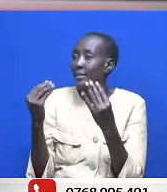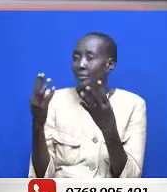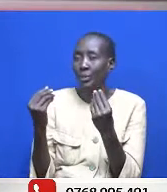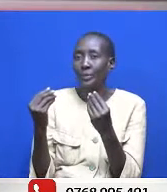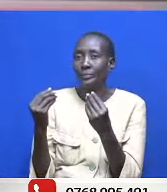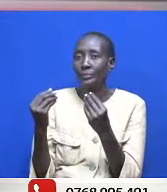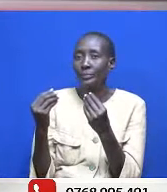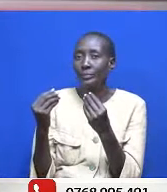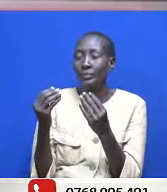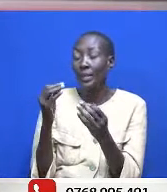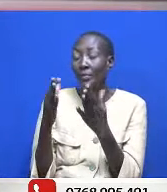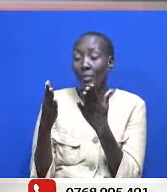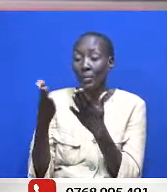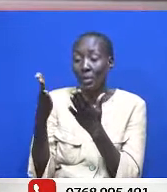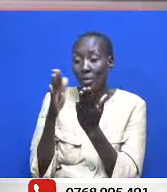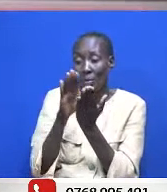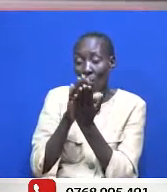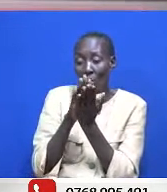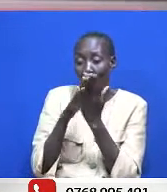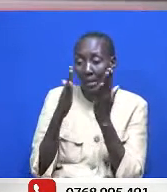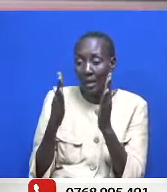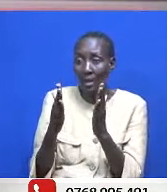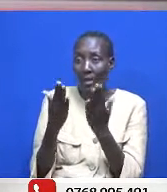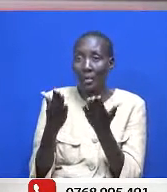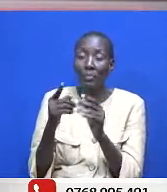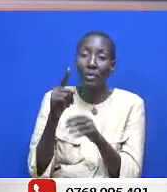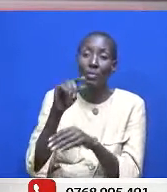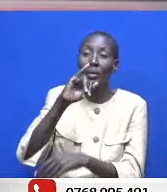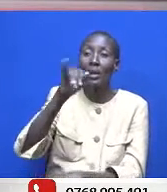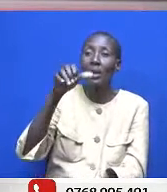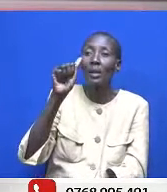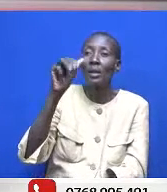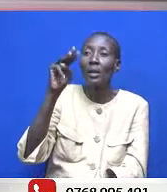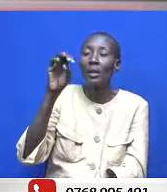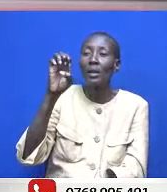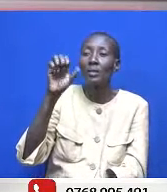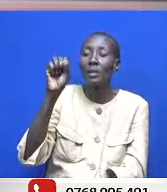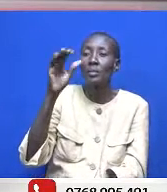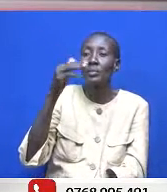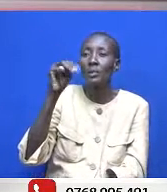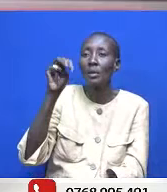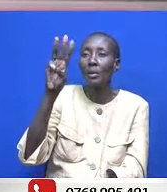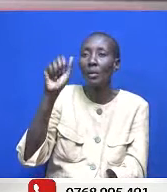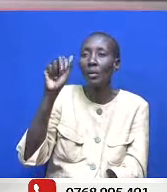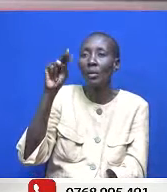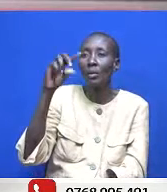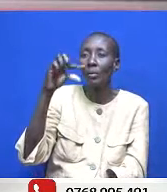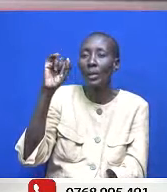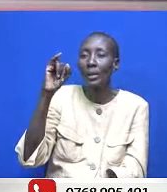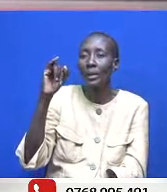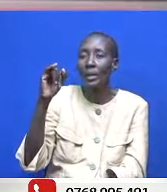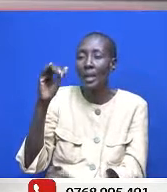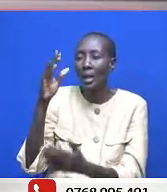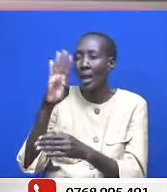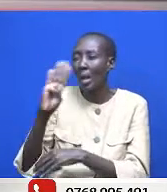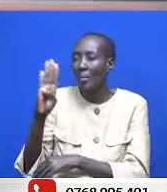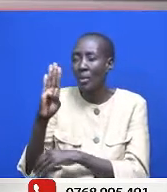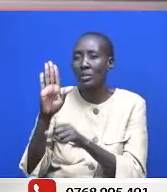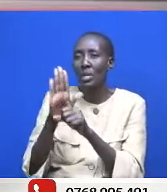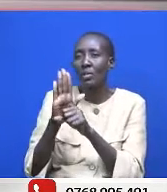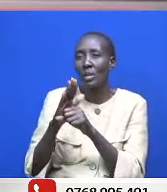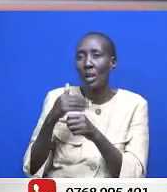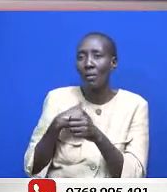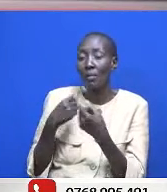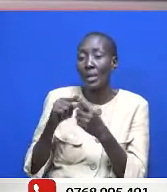ungekuwa mwenye benki, tuseme wewe sasa ni James Mwangi, uko na bilioni kadhaa katika benki yako, kuna serikali ambayo itazichukua hizo hela na